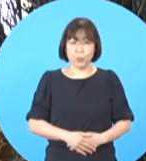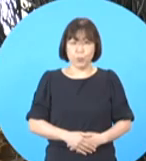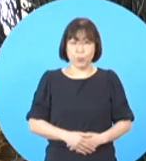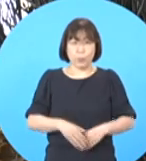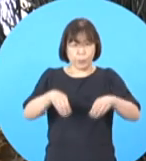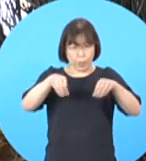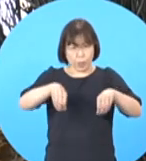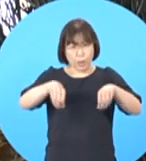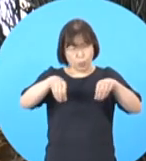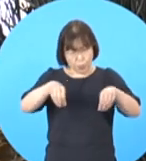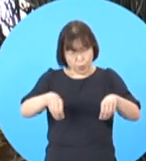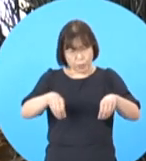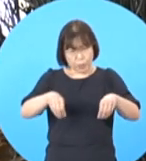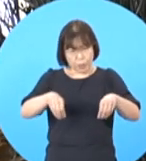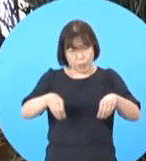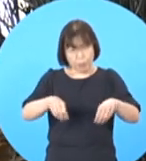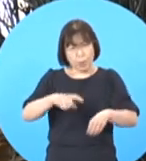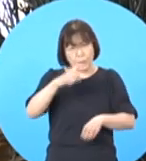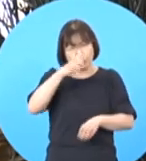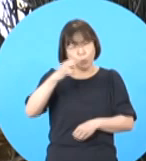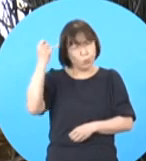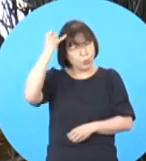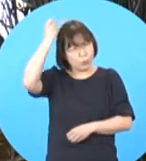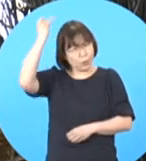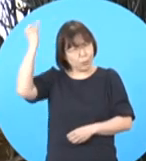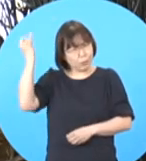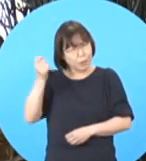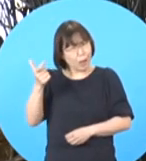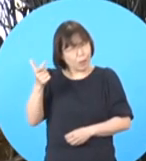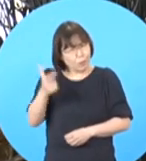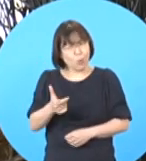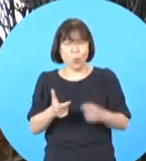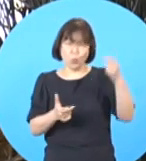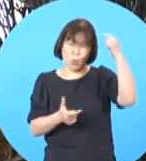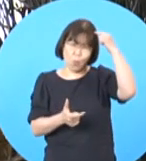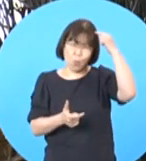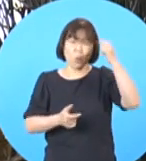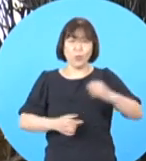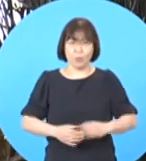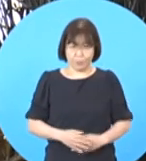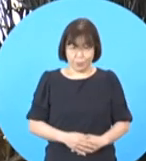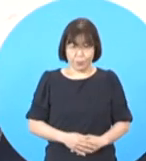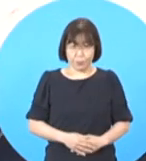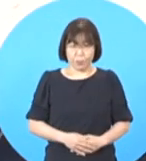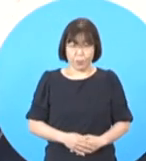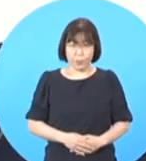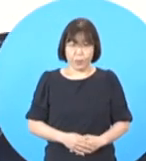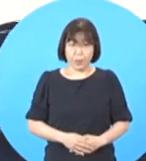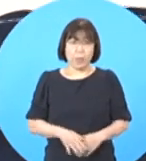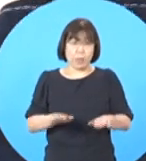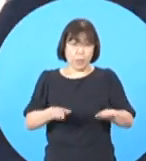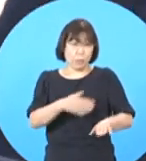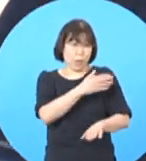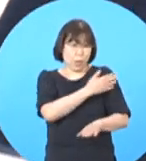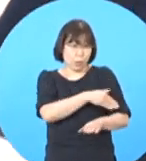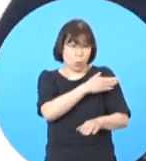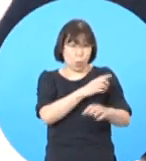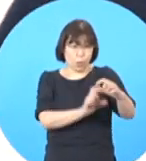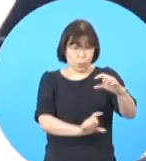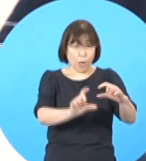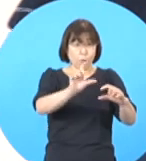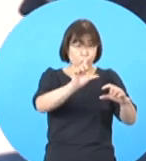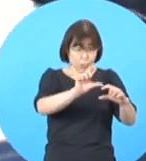藍染めってこうちょっとやっぱまだ古いイメージが強いと思うんですよ。でももうこう現代のおしゃれに加えたりと